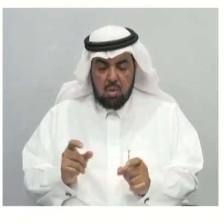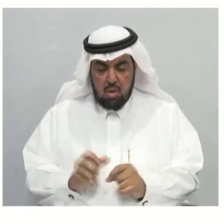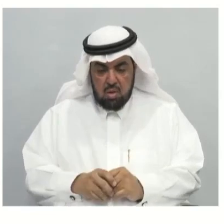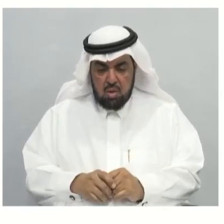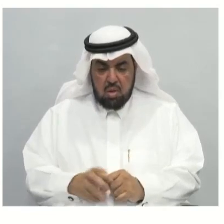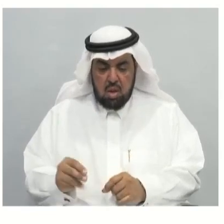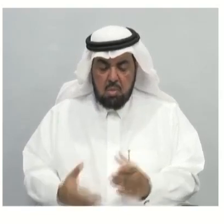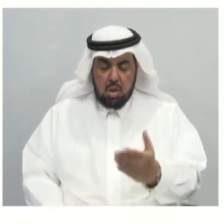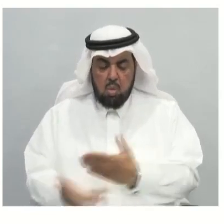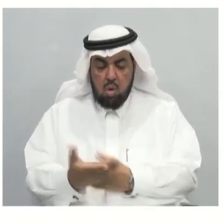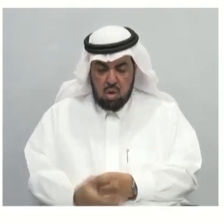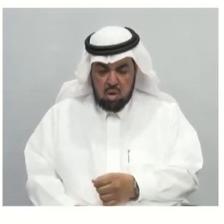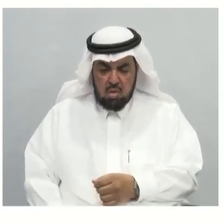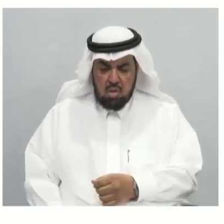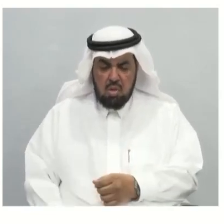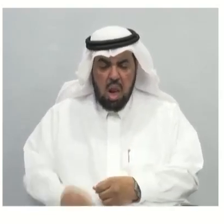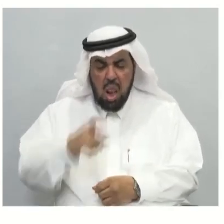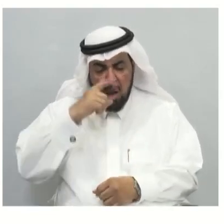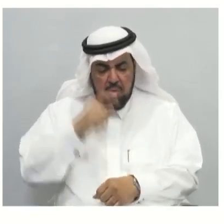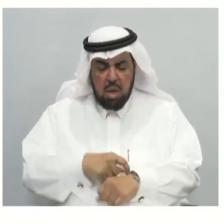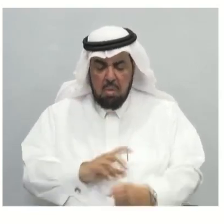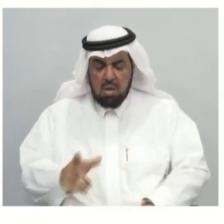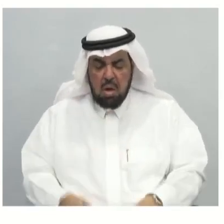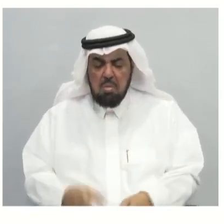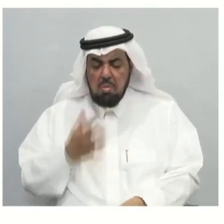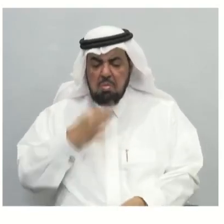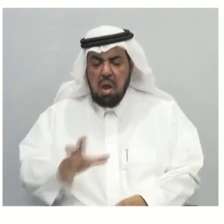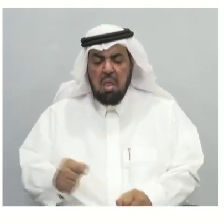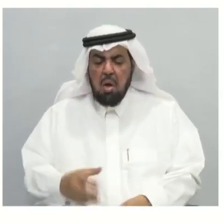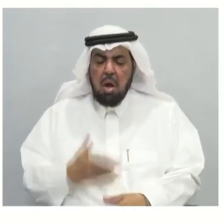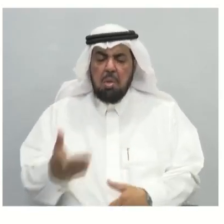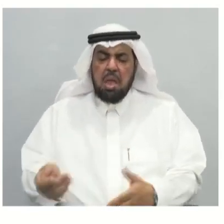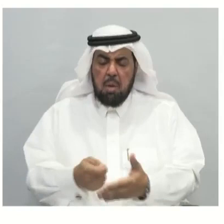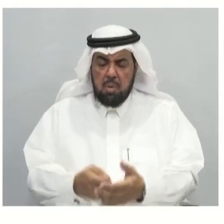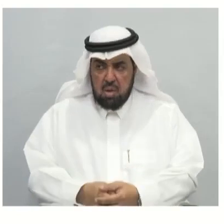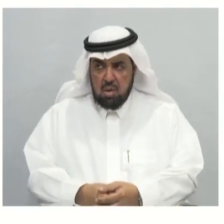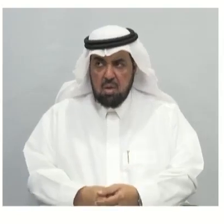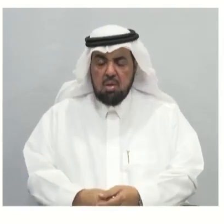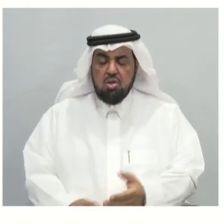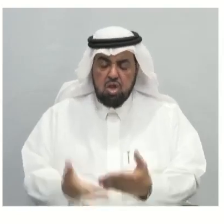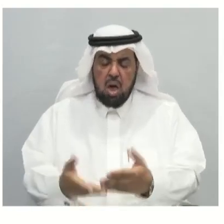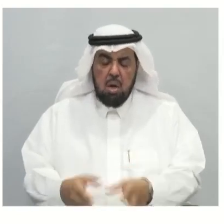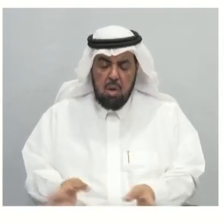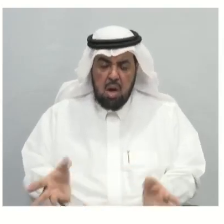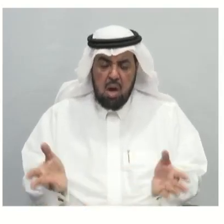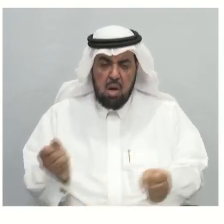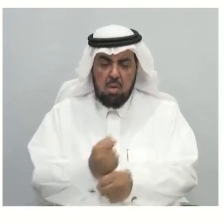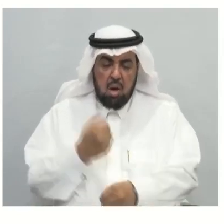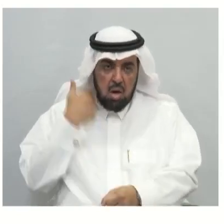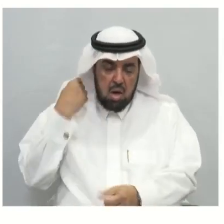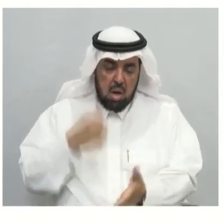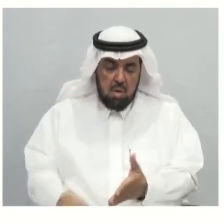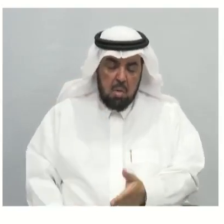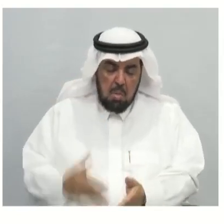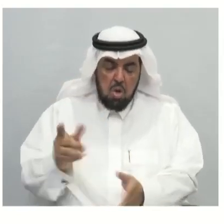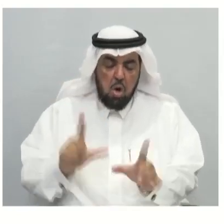الويب المطبوعه لا تشترط المزامنه ومن السهل اخذها واكمالها في وقت لاحق بامكانك انك تسلمها للعميل ويقوم بمالها بعد